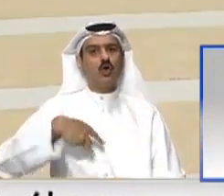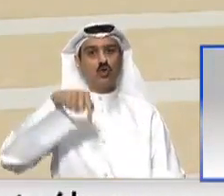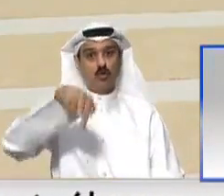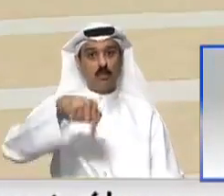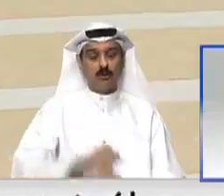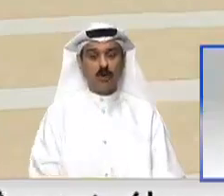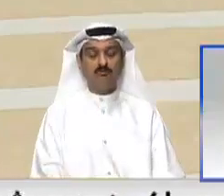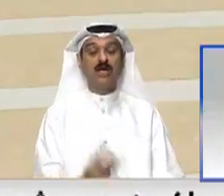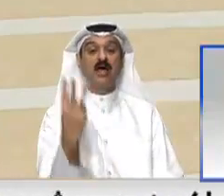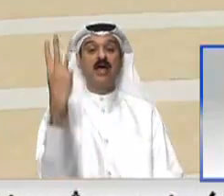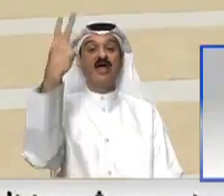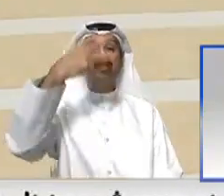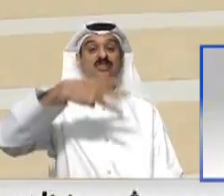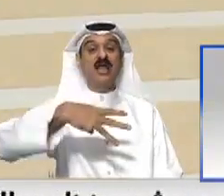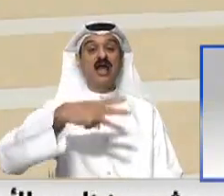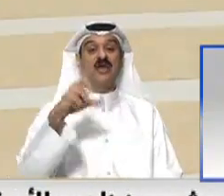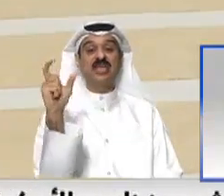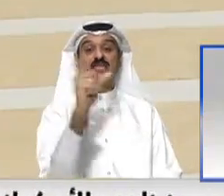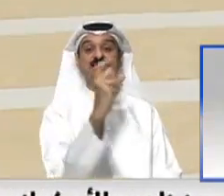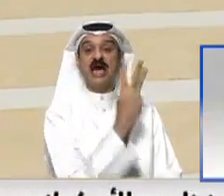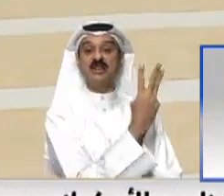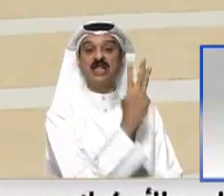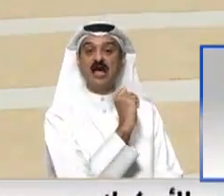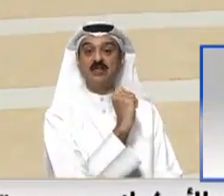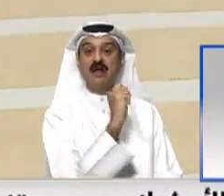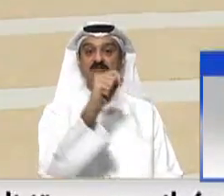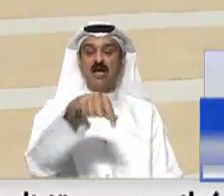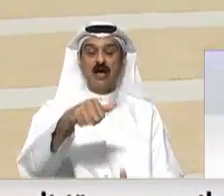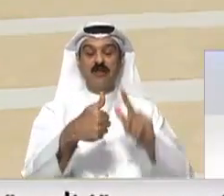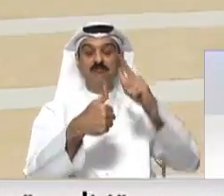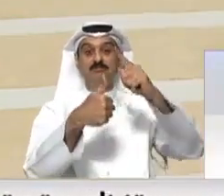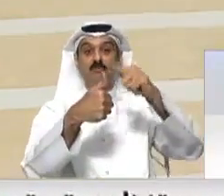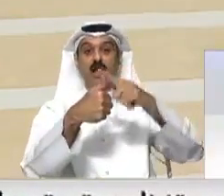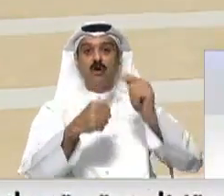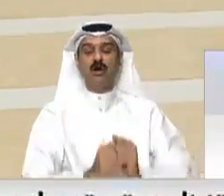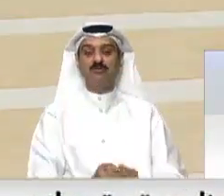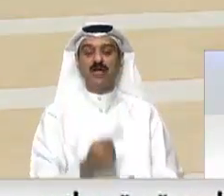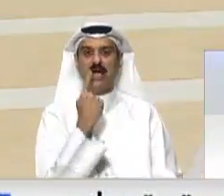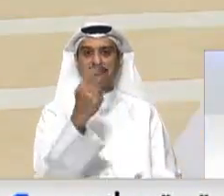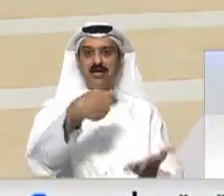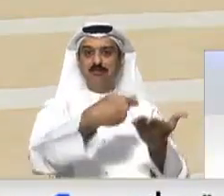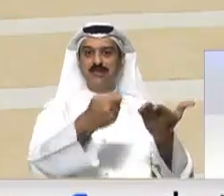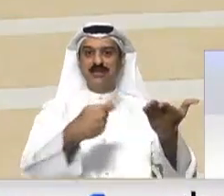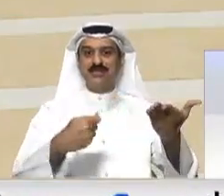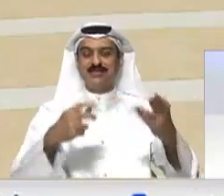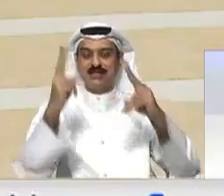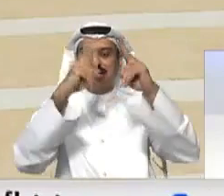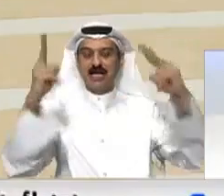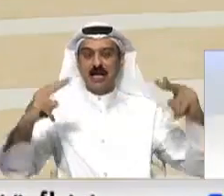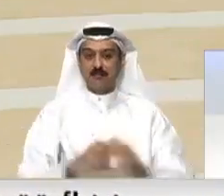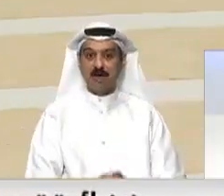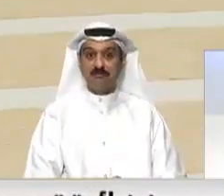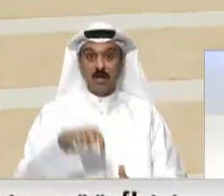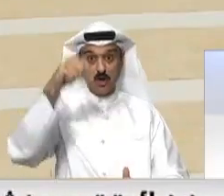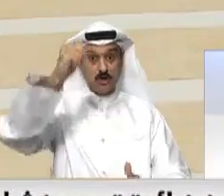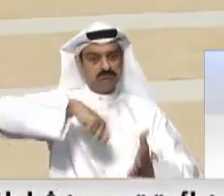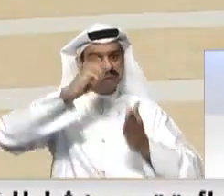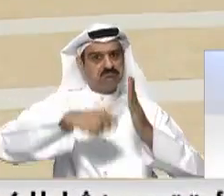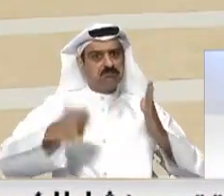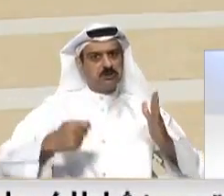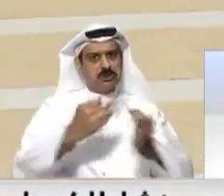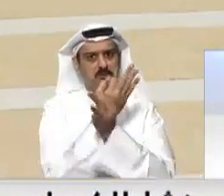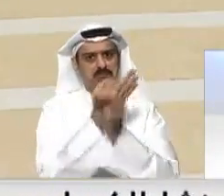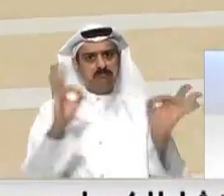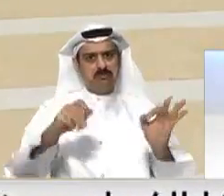30/3 اول يوم يتم السماح للمواطنين لطلب اصابه ونفس اليوم يتم تشغيل المباني عامه اللي